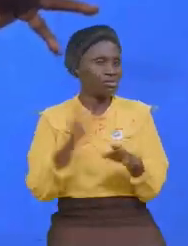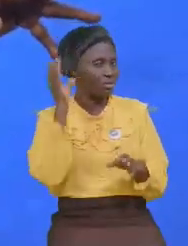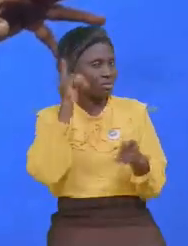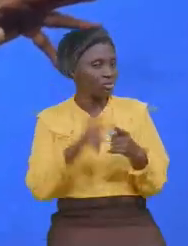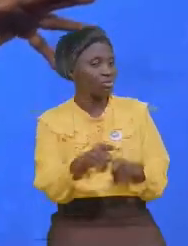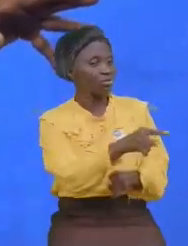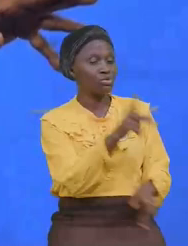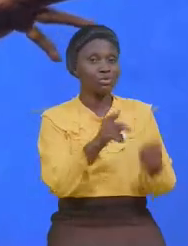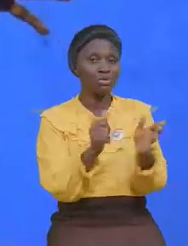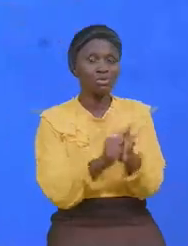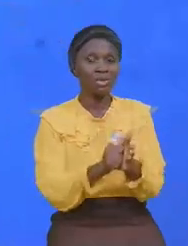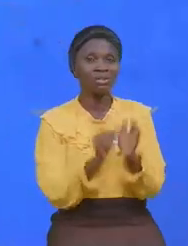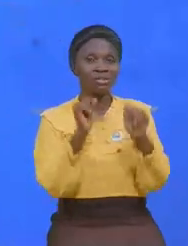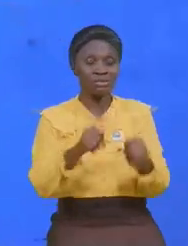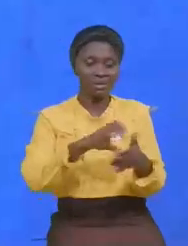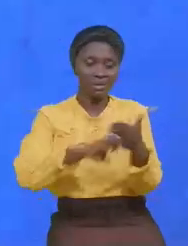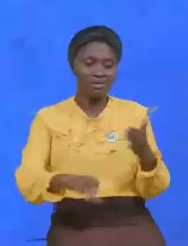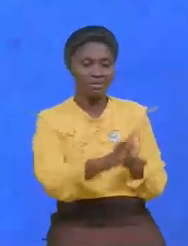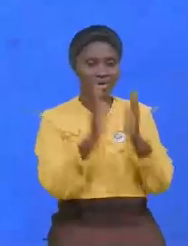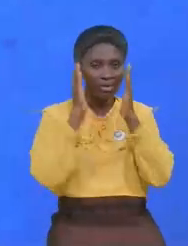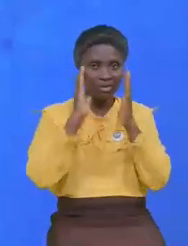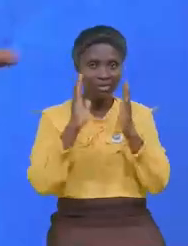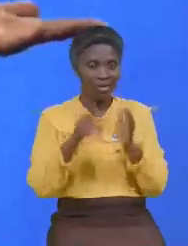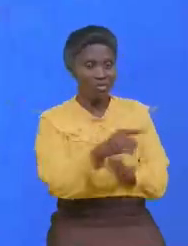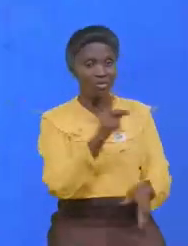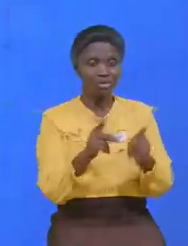Zachée, prêt à toi, descend.